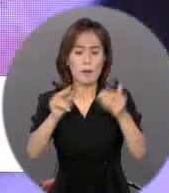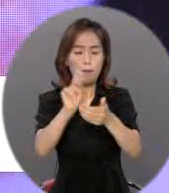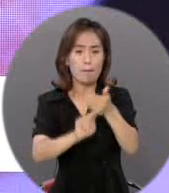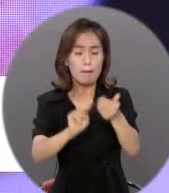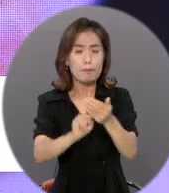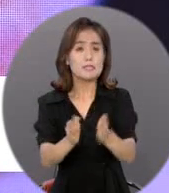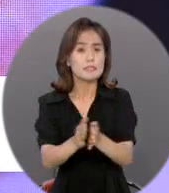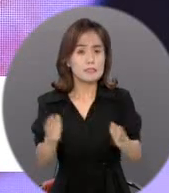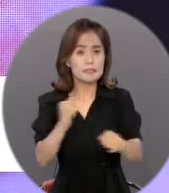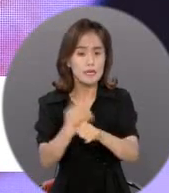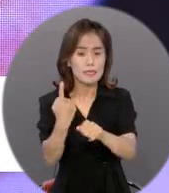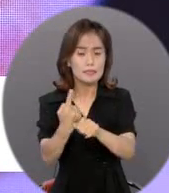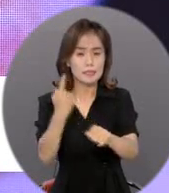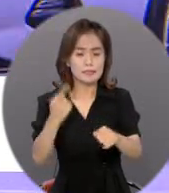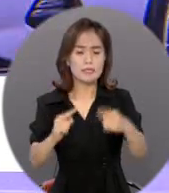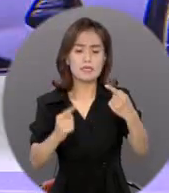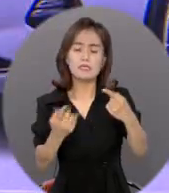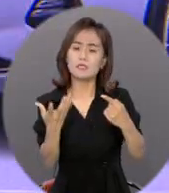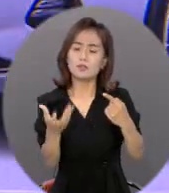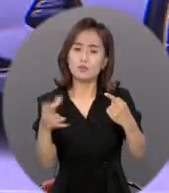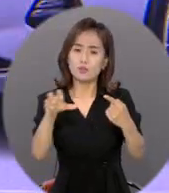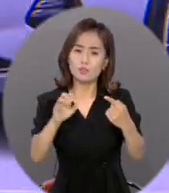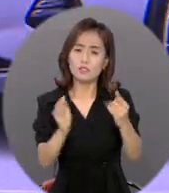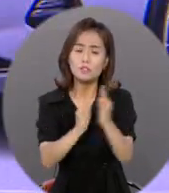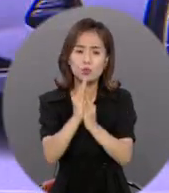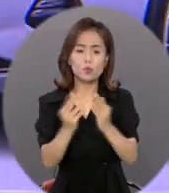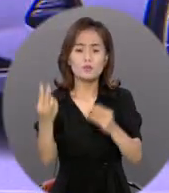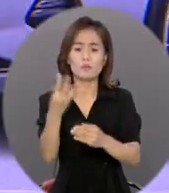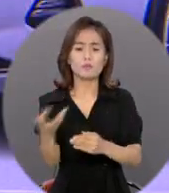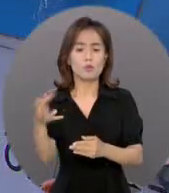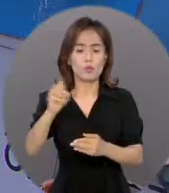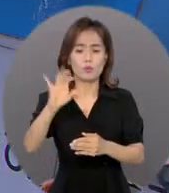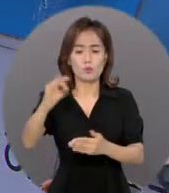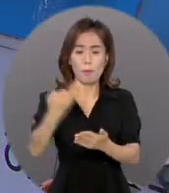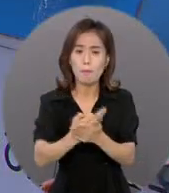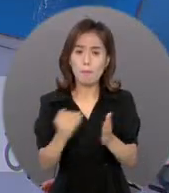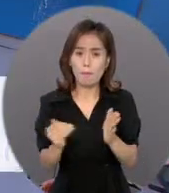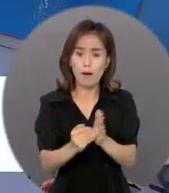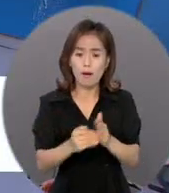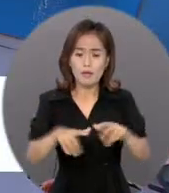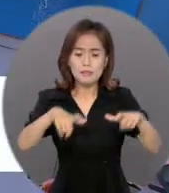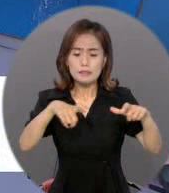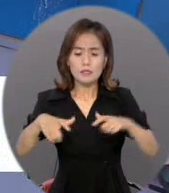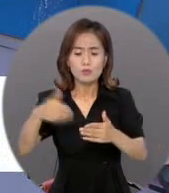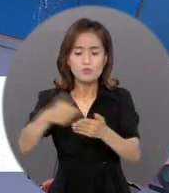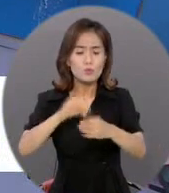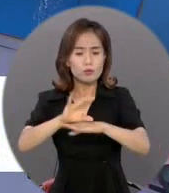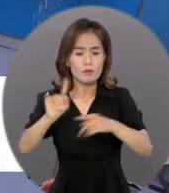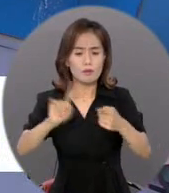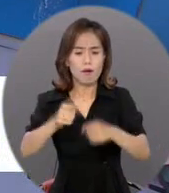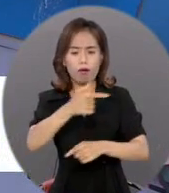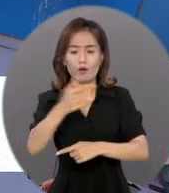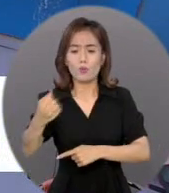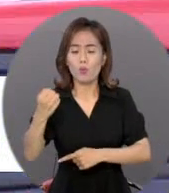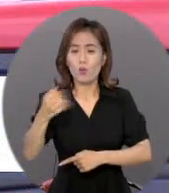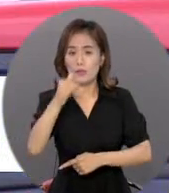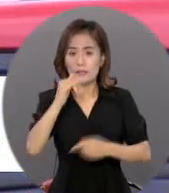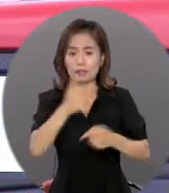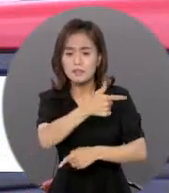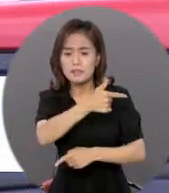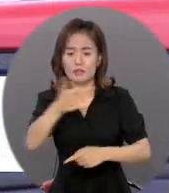판매망을 바탕으로 지난해 1조 3천억 원의 매출을 기록했습니다. 지역 중고차 업체들은 막대한 자금력을